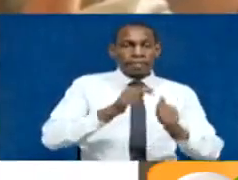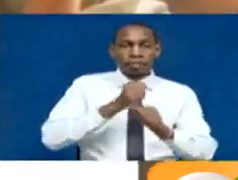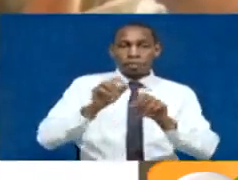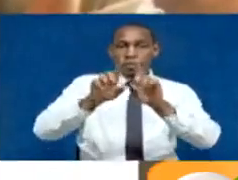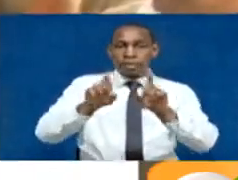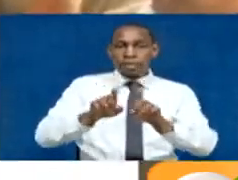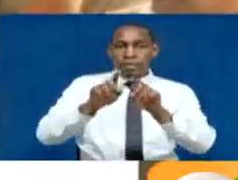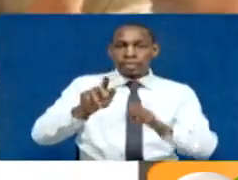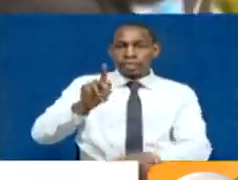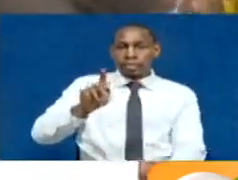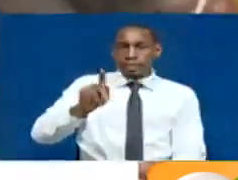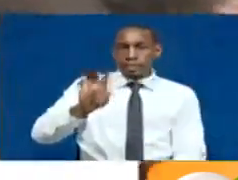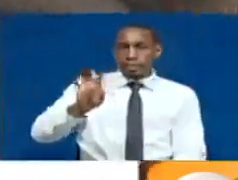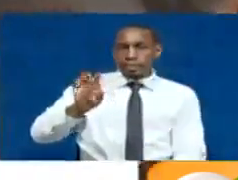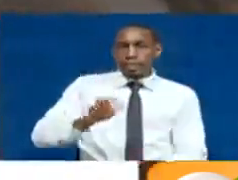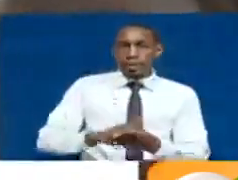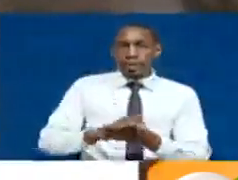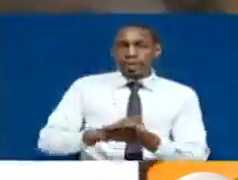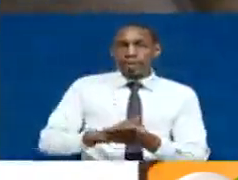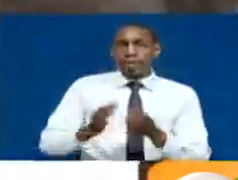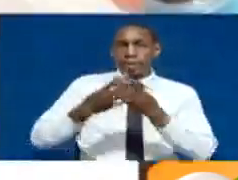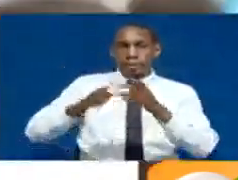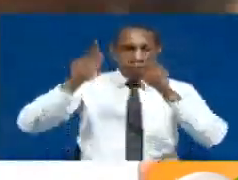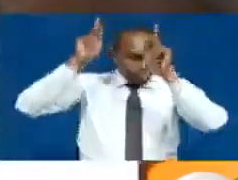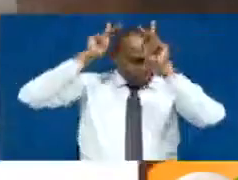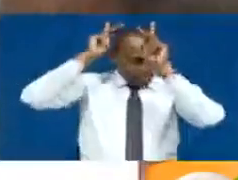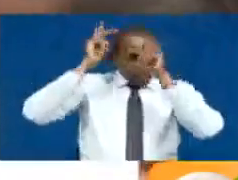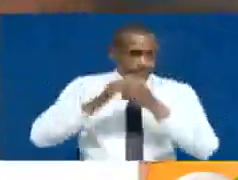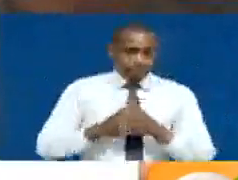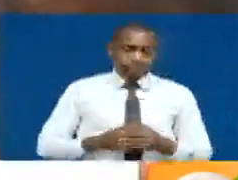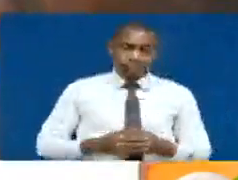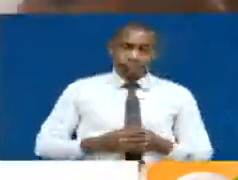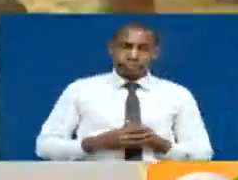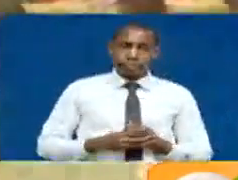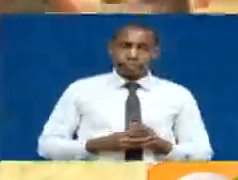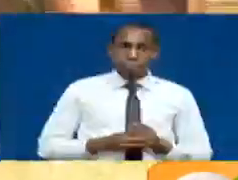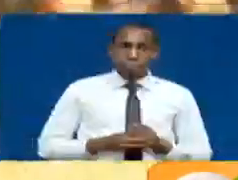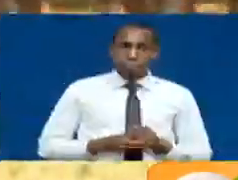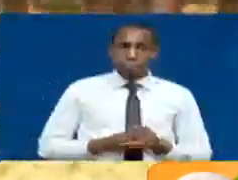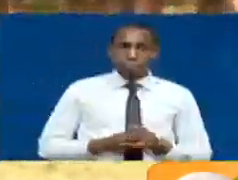KCPE katika gereza la Kakamega. Laura Utieno, runinga ya Citizen.